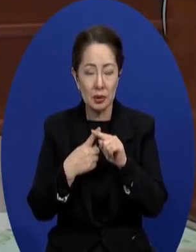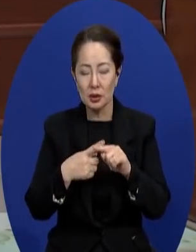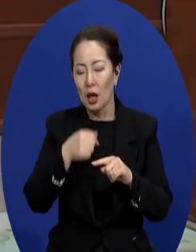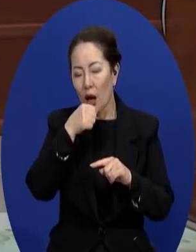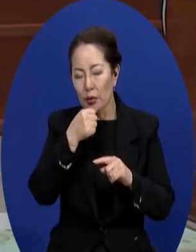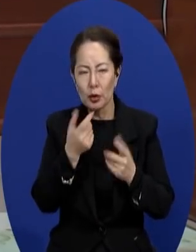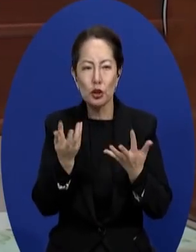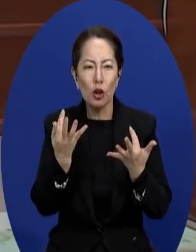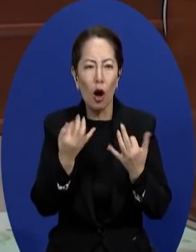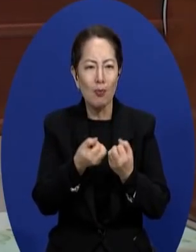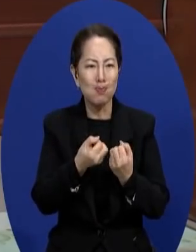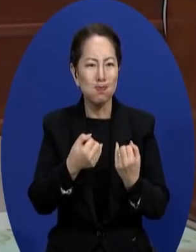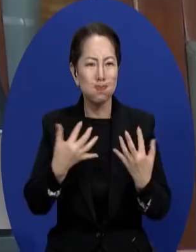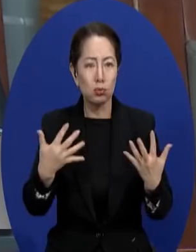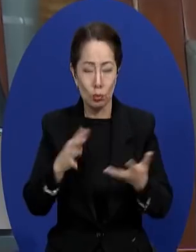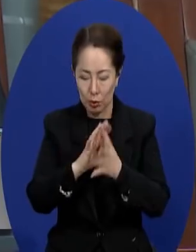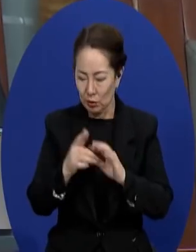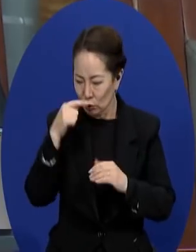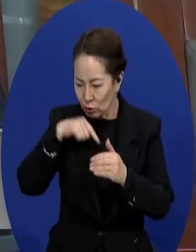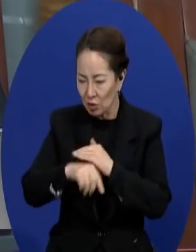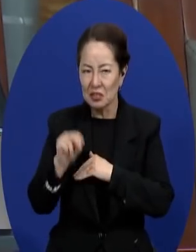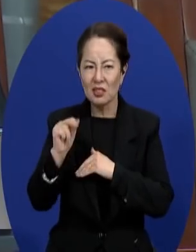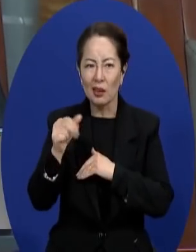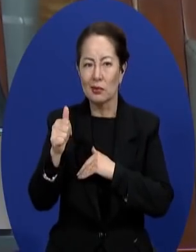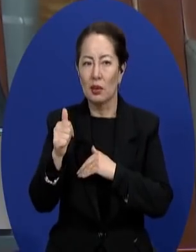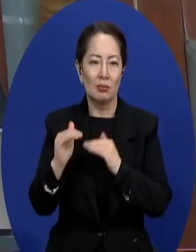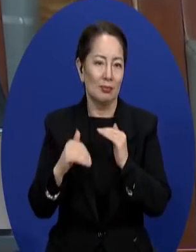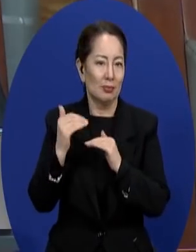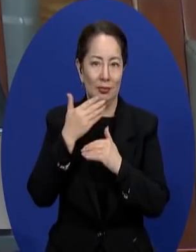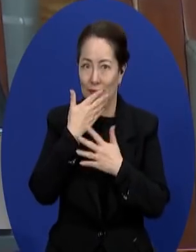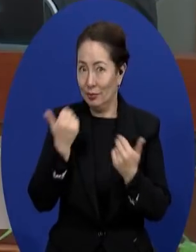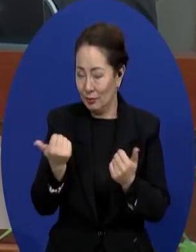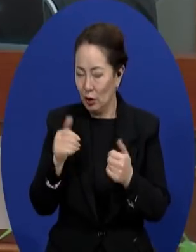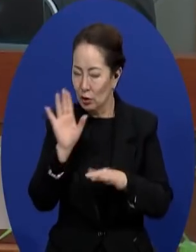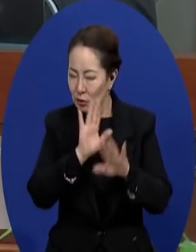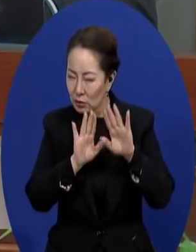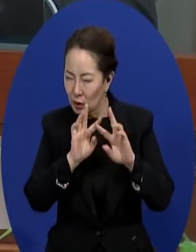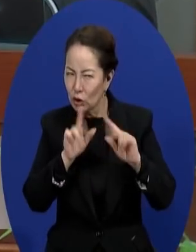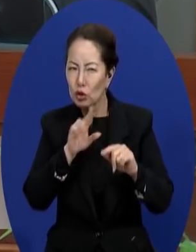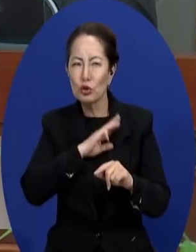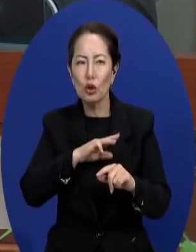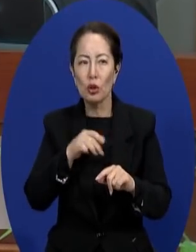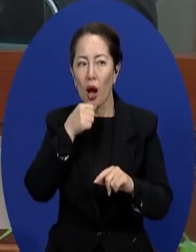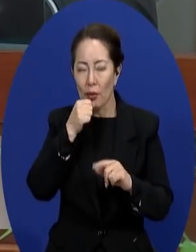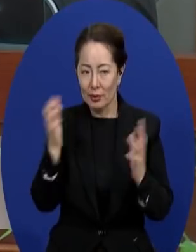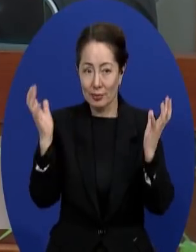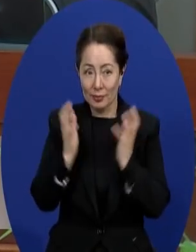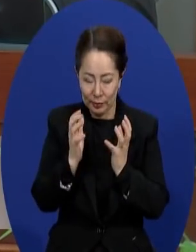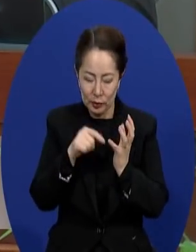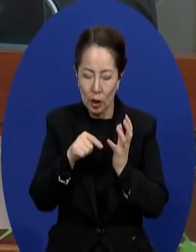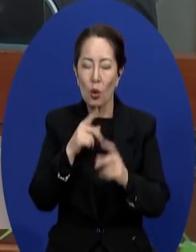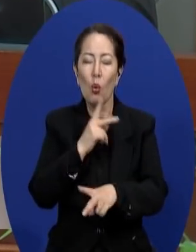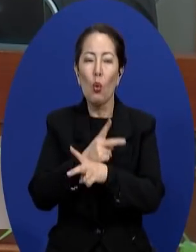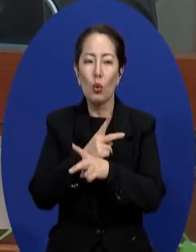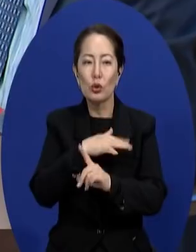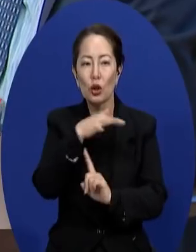тооны өсөлт гарсан боловч чанарын ахиц гарч чадаагүй. Тухайн нөхцөл байдлыг өөрчлөхийн тулд хэвлэл мэдээллийн салбарын хууль эрх зүйн